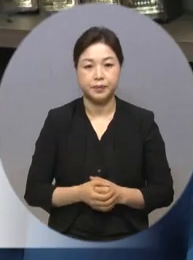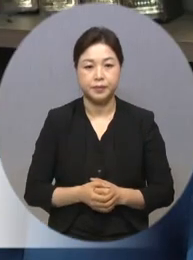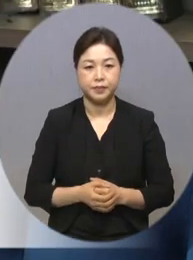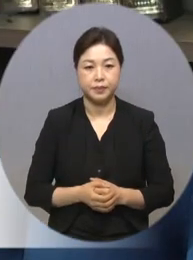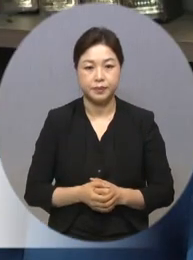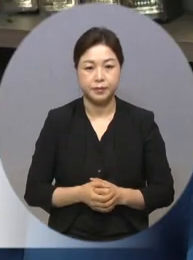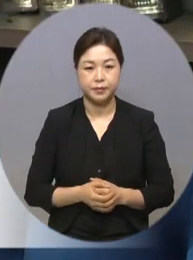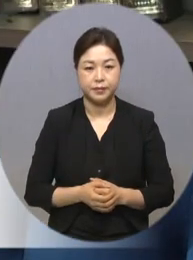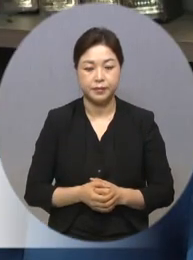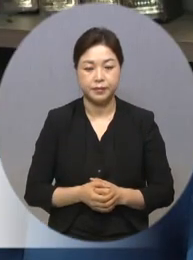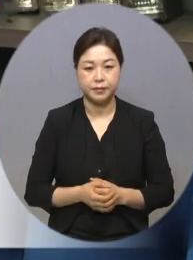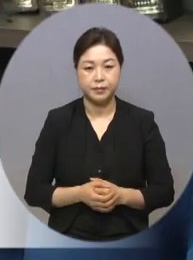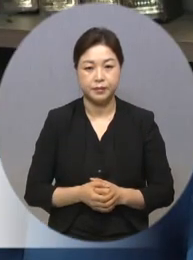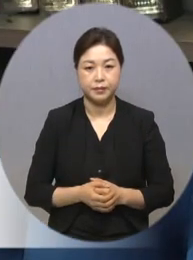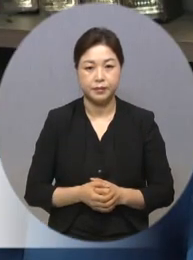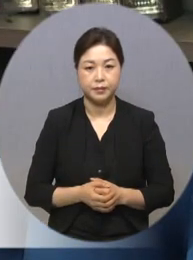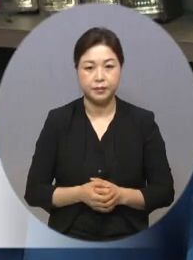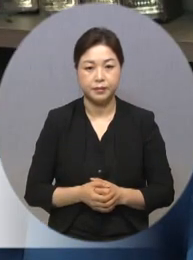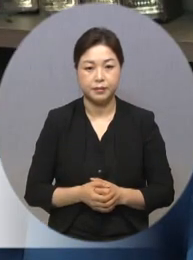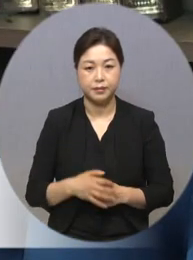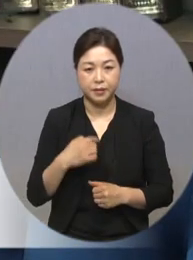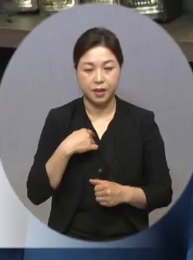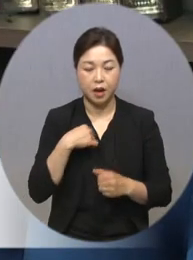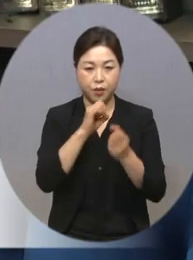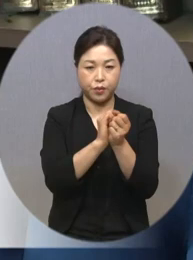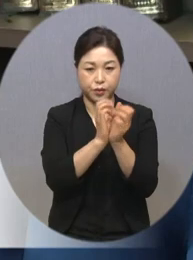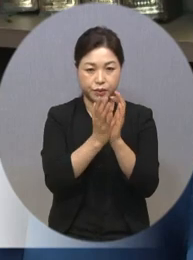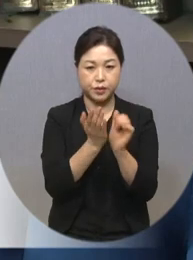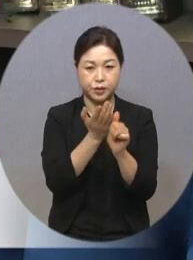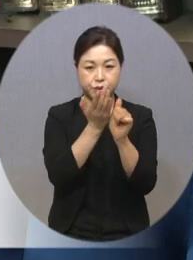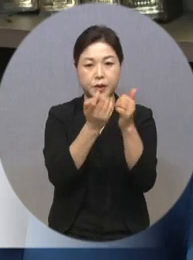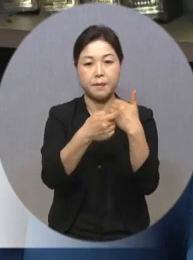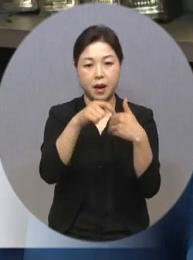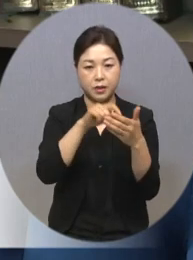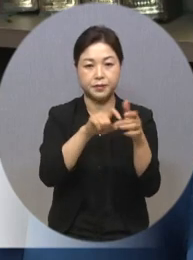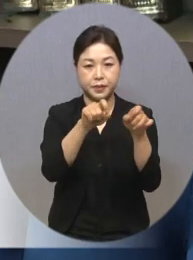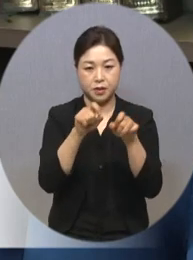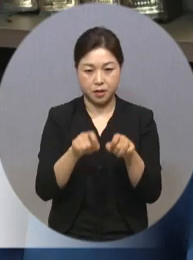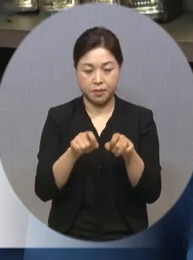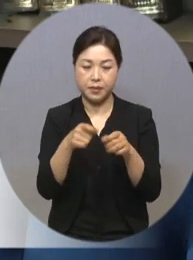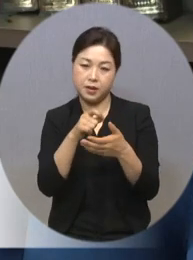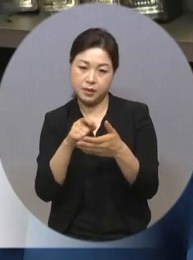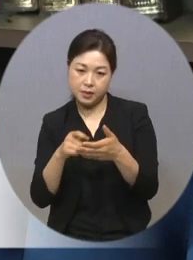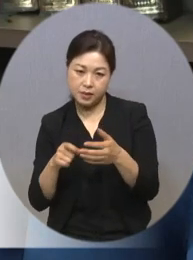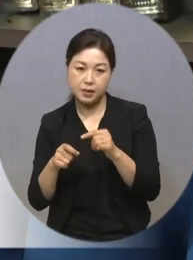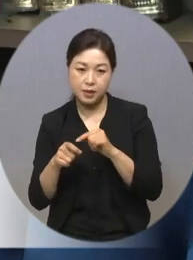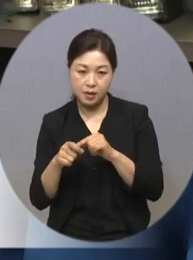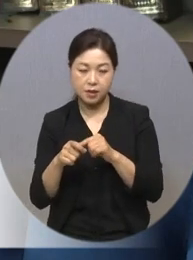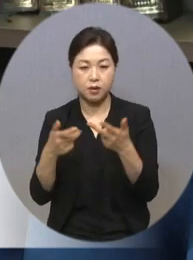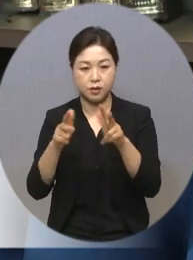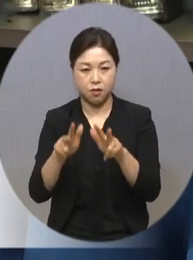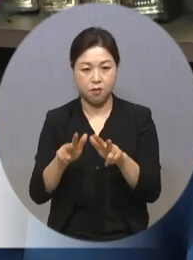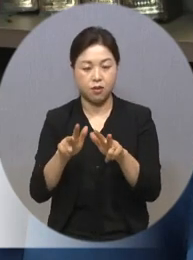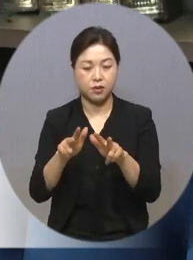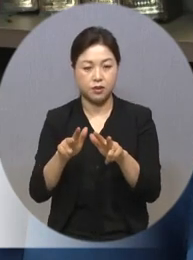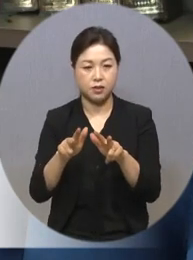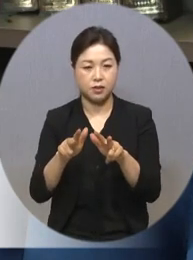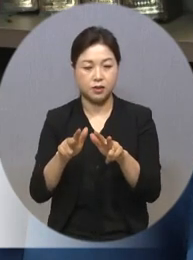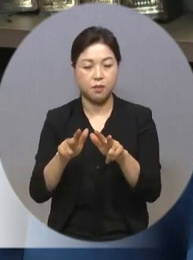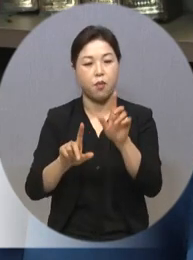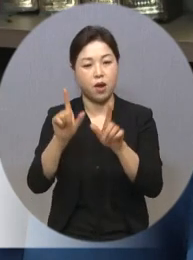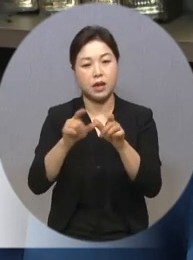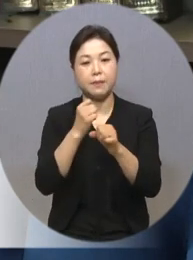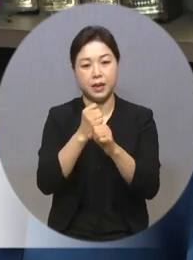제 나름대로 하나하나의 꽃을 가꾸는 마음으로 글을 가꾸어서 정원을 꾸몄기 때문에